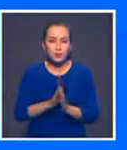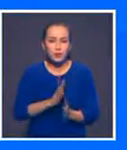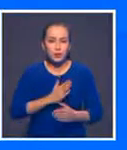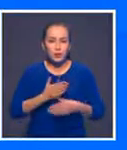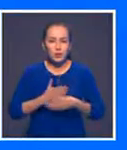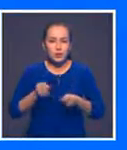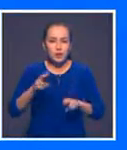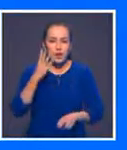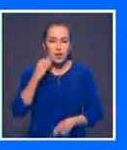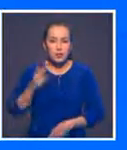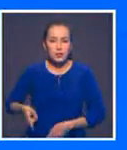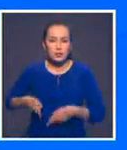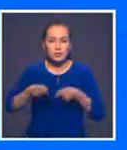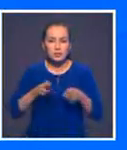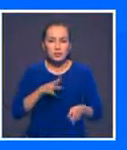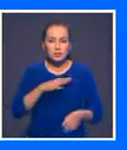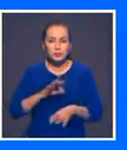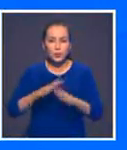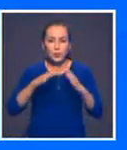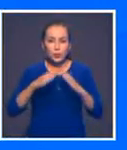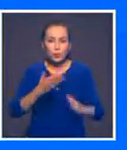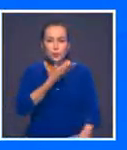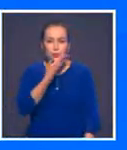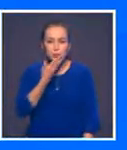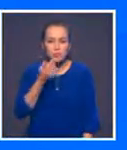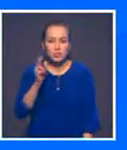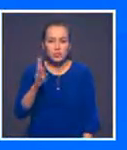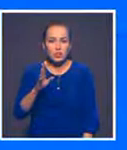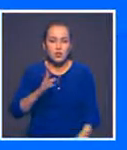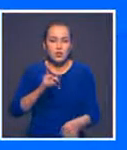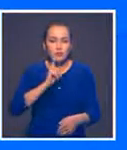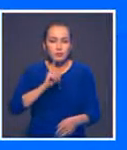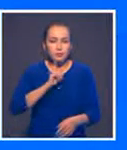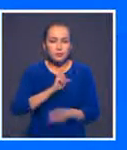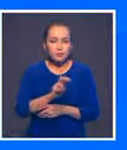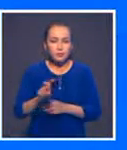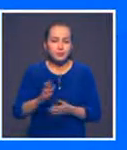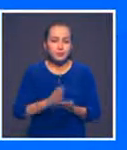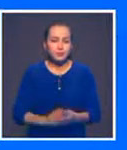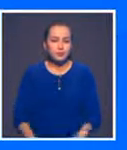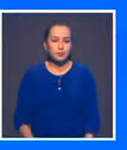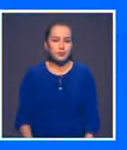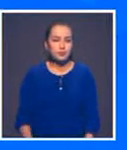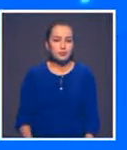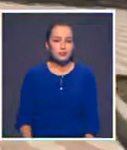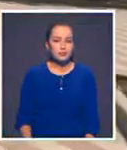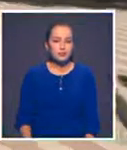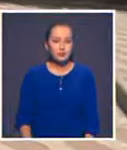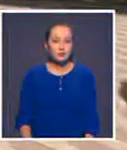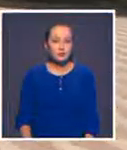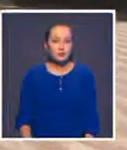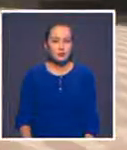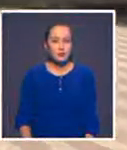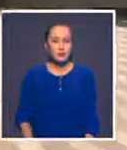Алматыға келген. Алайда басында баспанасы болмаған соң пәтер жағалап жүр. Тілші Нұрлан Асқарұлының материалы.